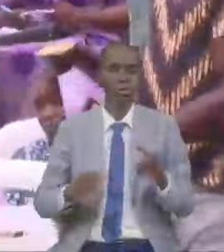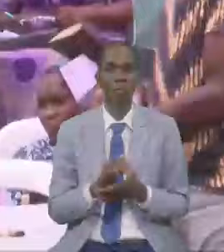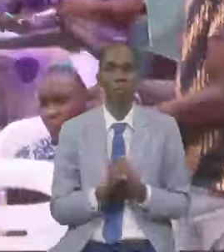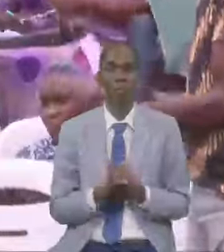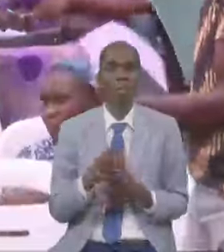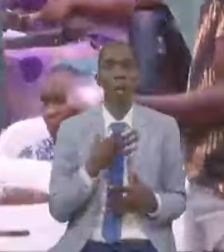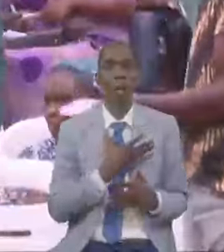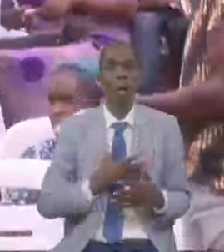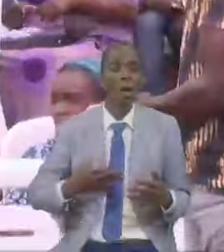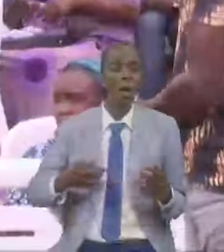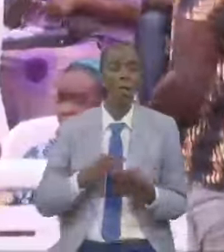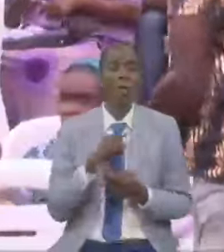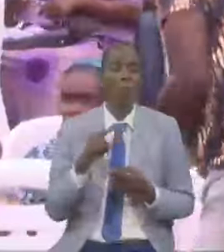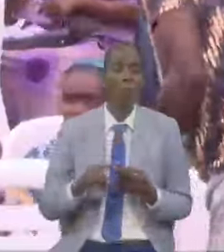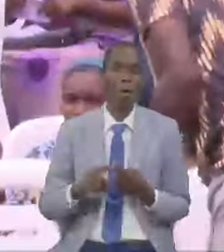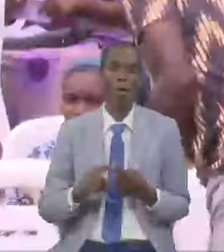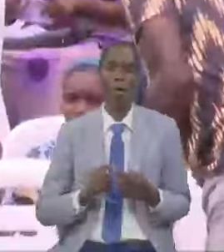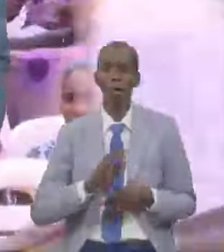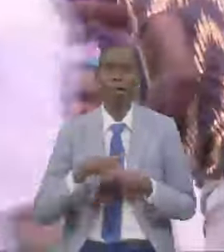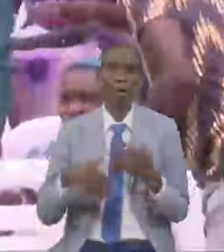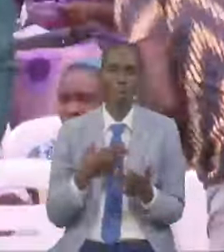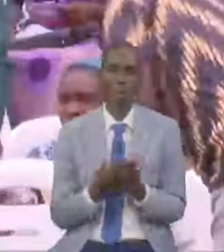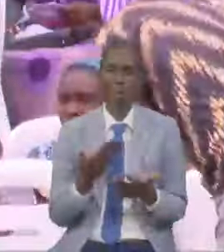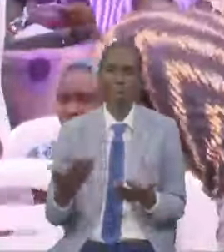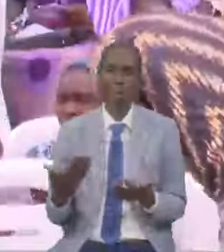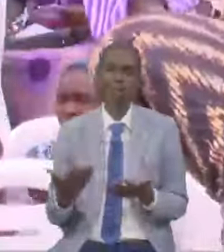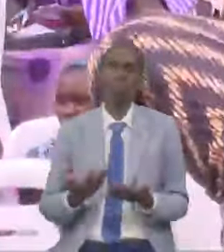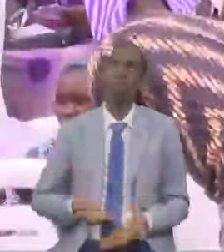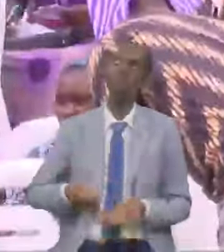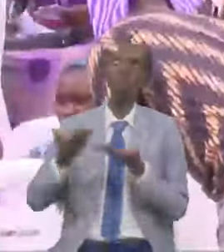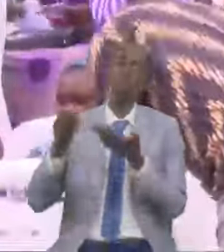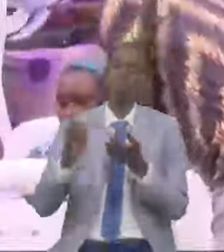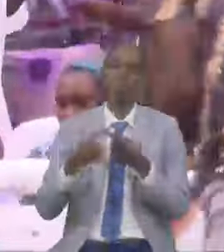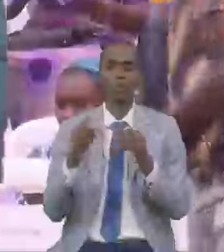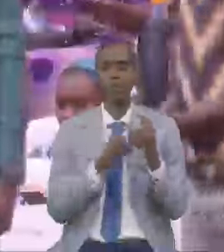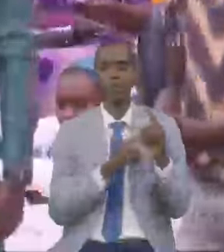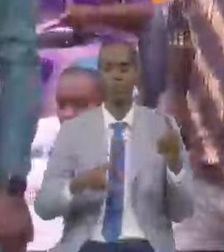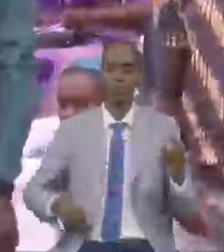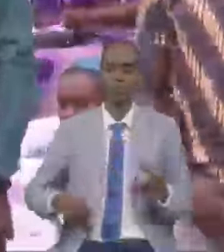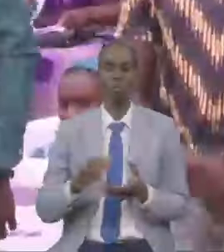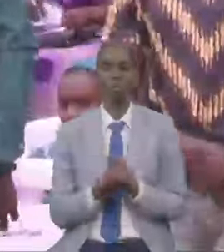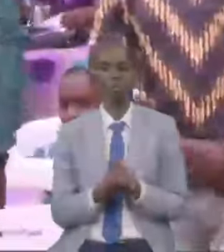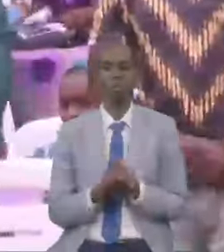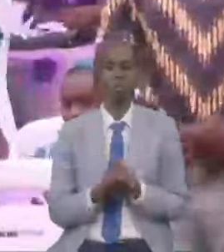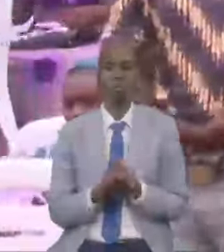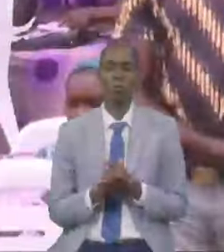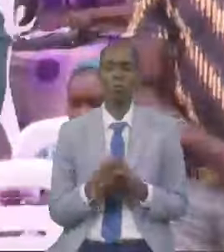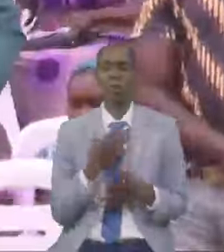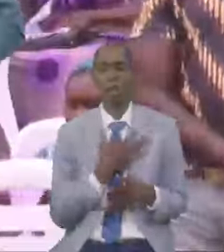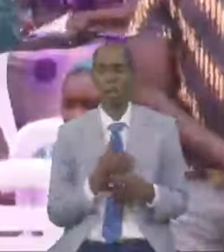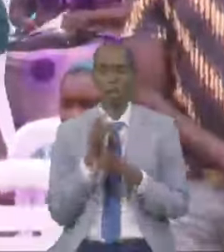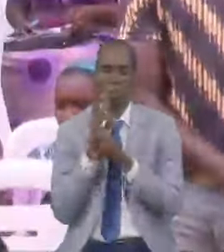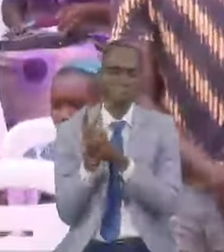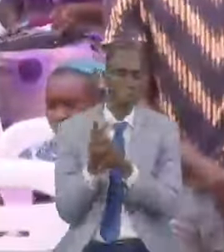we have heard unto the Lord. ప్రభు మీకు ఇచ్చిన వాటన్నిటిని ప్రభు దగ్గర తీసుకురండి. And start to watch and watch and watch